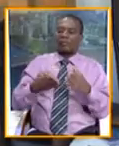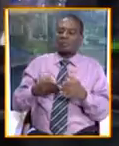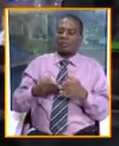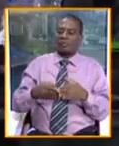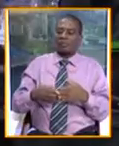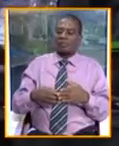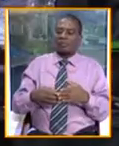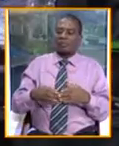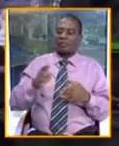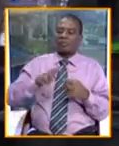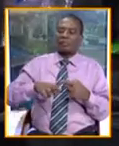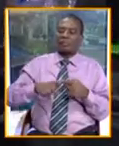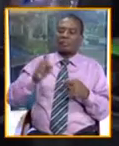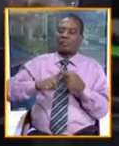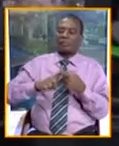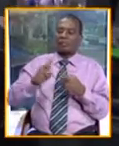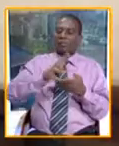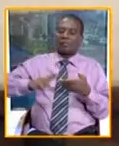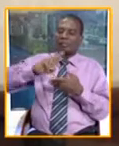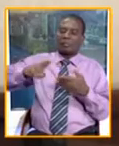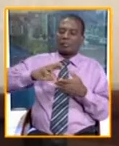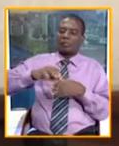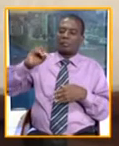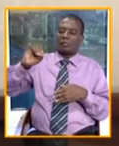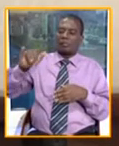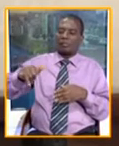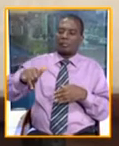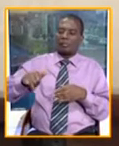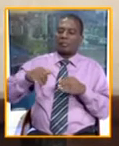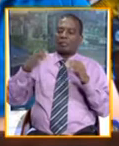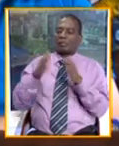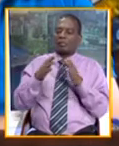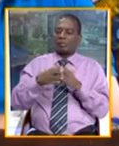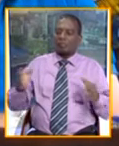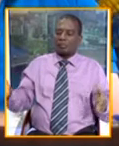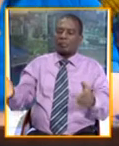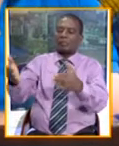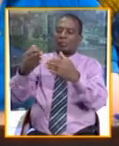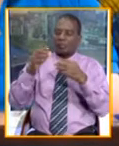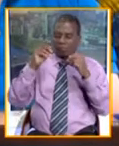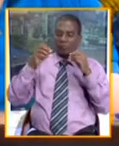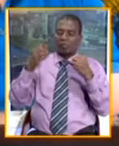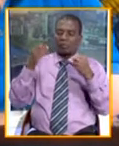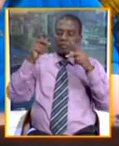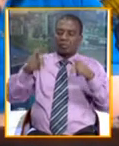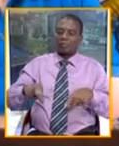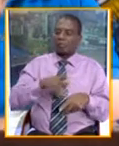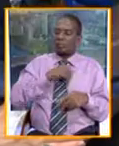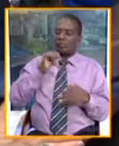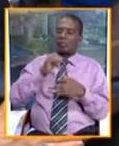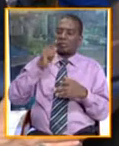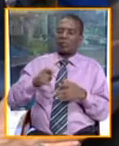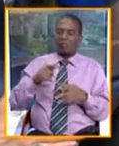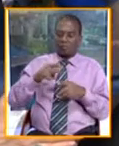vibrant hommage. À l'université Félix Fort-Boigny de Cocody, le colloque mobilise plusieurs énergies du monde de la recherche. Il s'agit